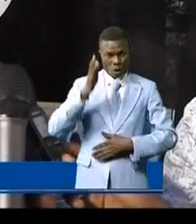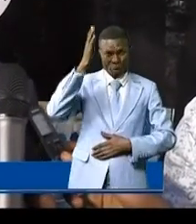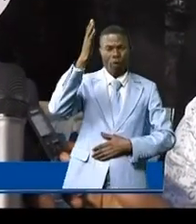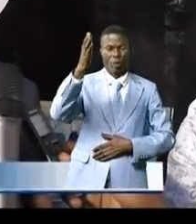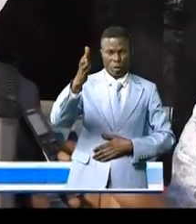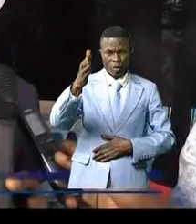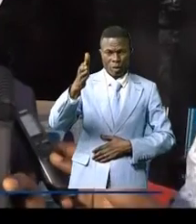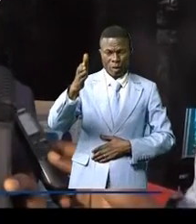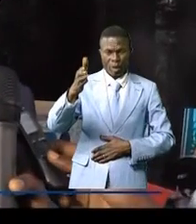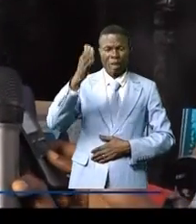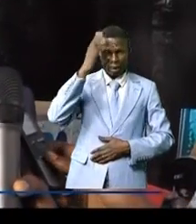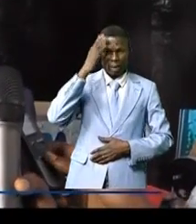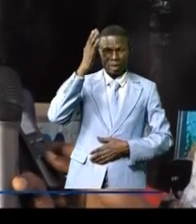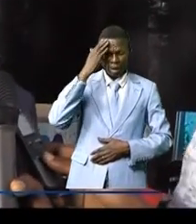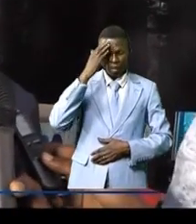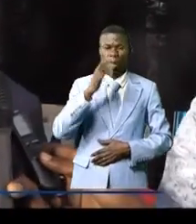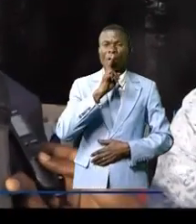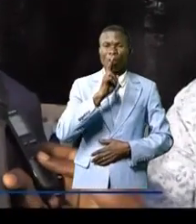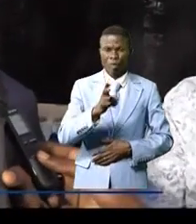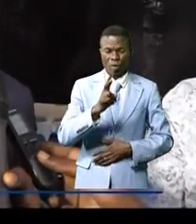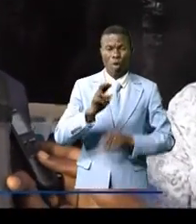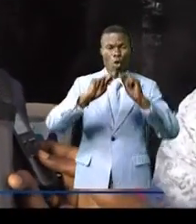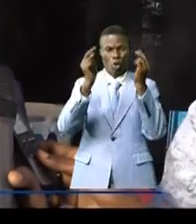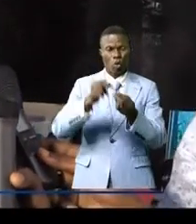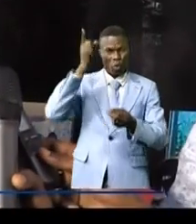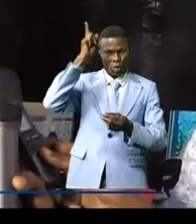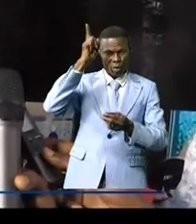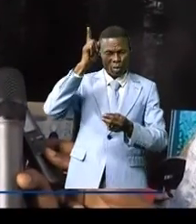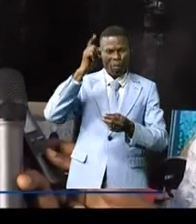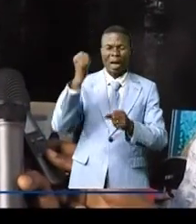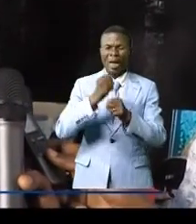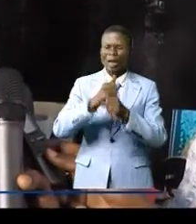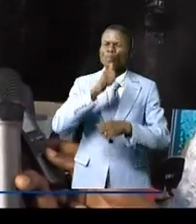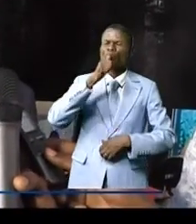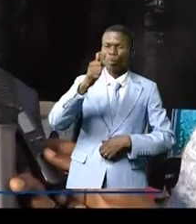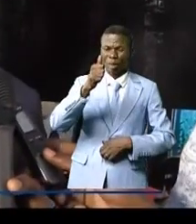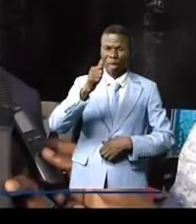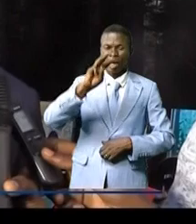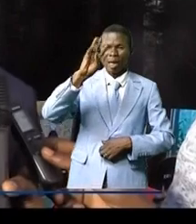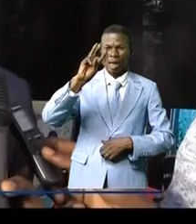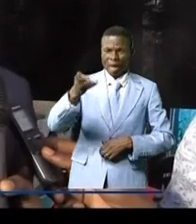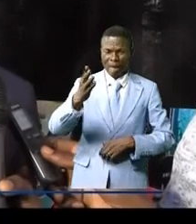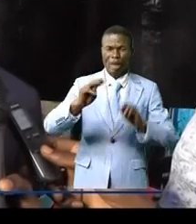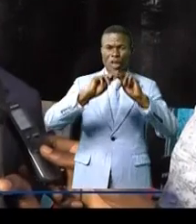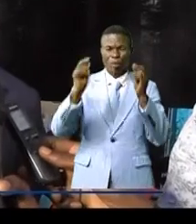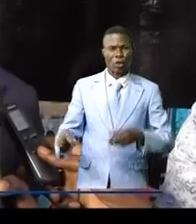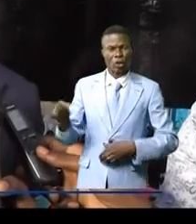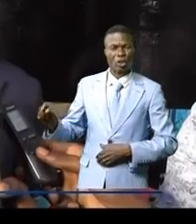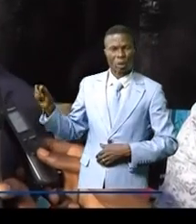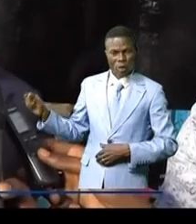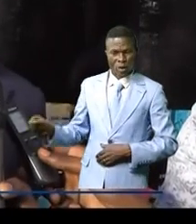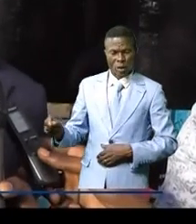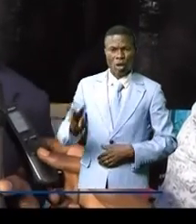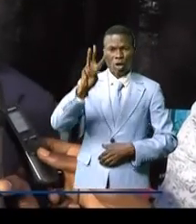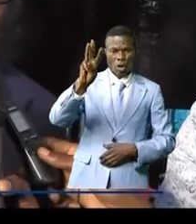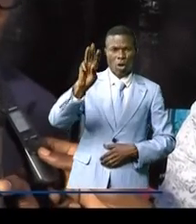qui puissent au moins savoir qu'il y a un groupe qui a marqué l'histoire de la 4e génération, qui est Wenge